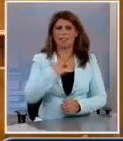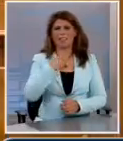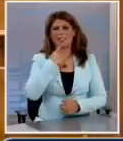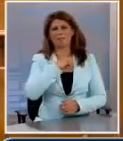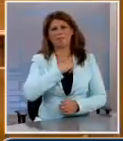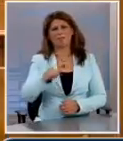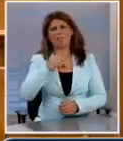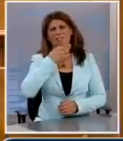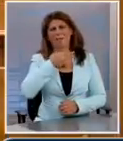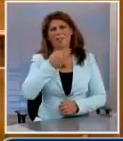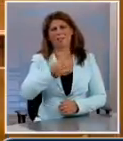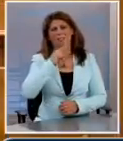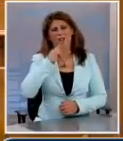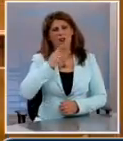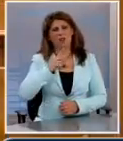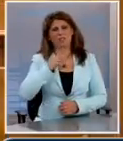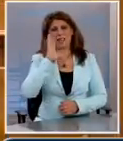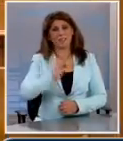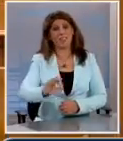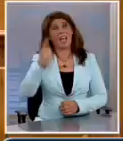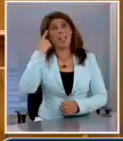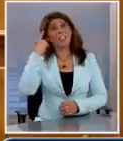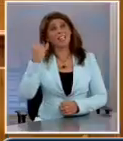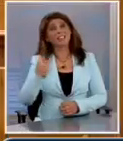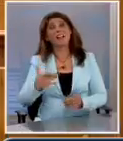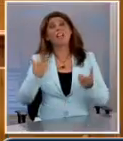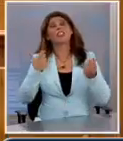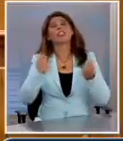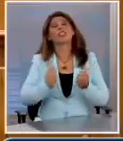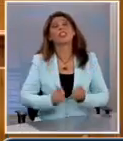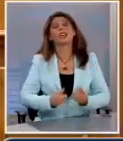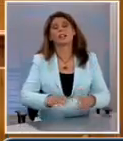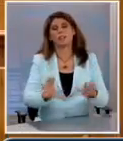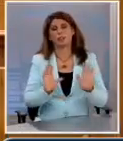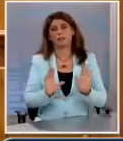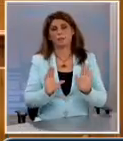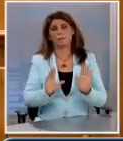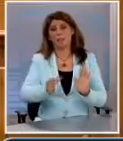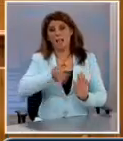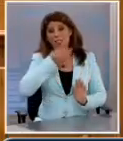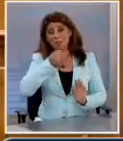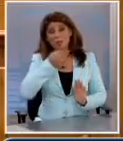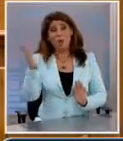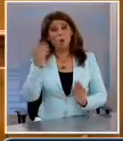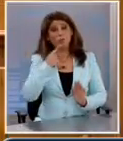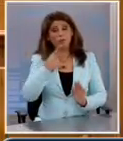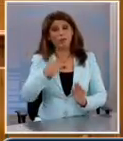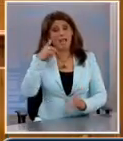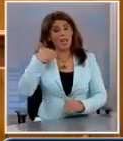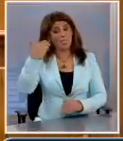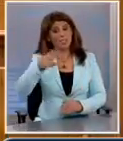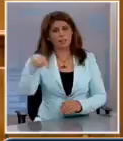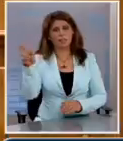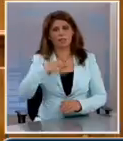γλώσσα της αλήθειας, κύριε Τσίπρα. Δεν την ξέρετε και δεν την αντέχετε. Δεν τη μιλήσατε όταν λέγατε ότι θα καταργήσετε